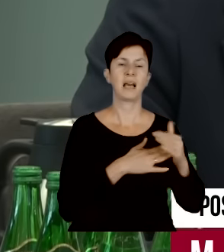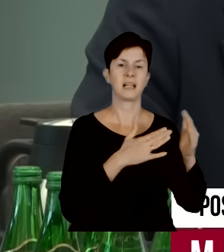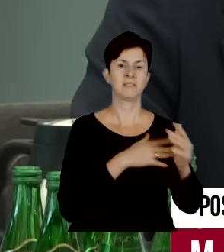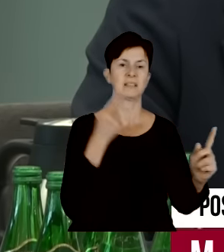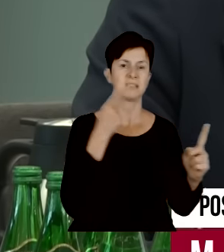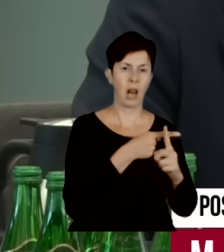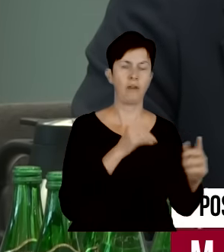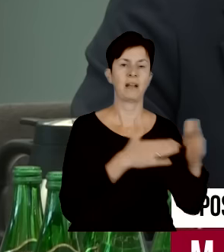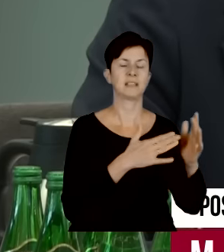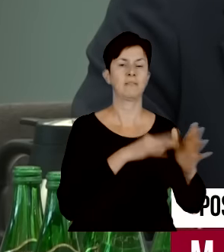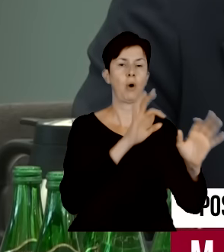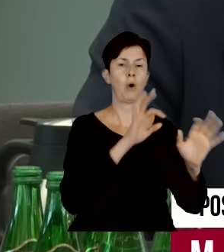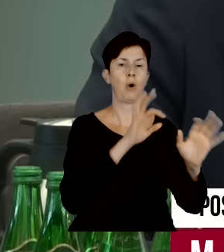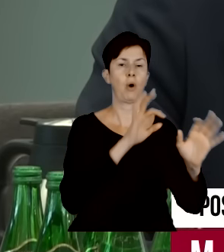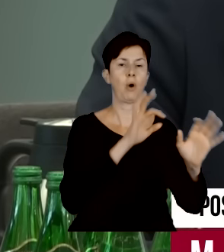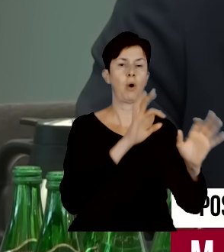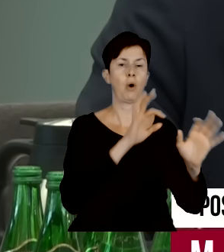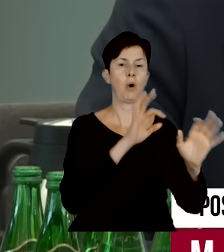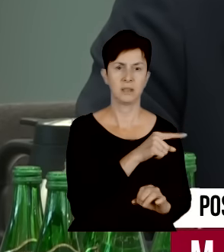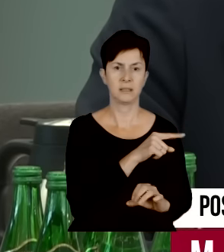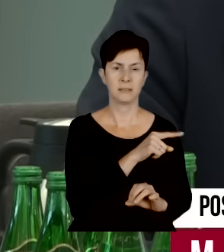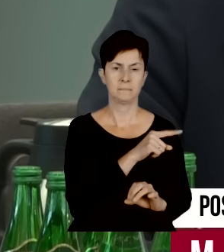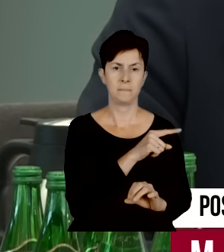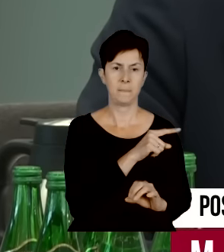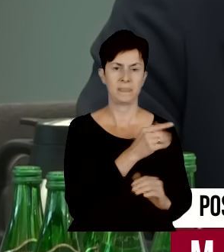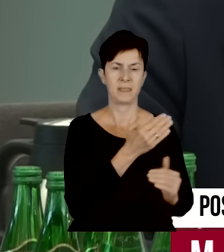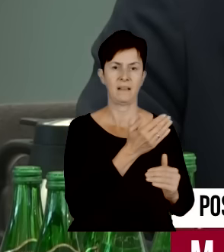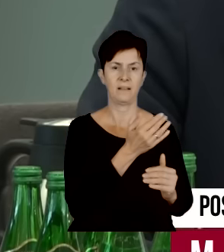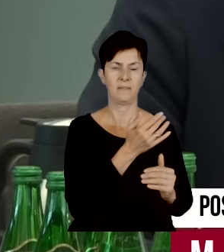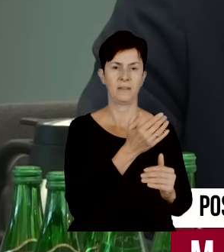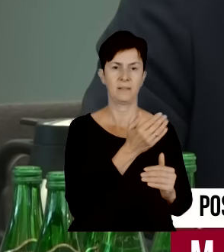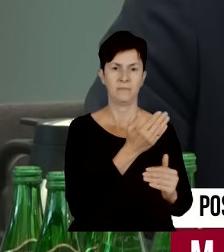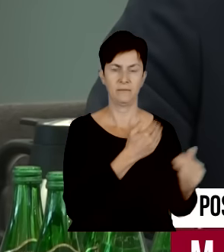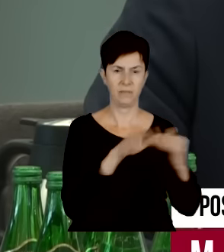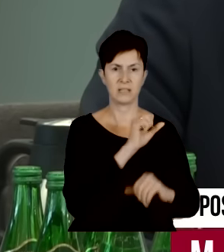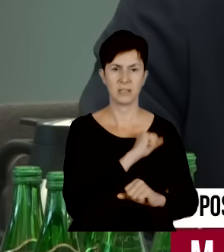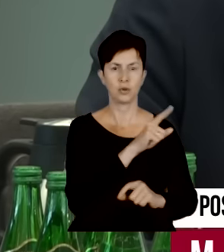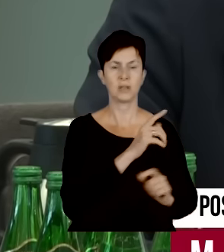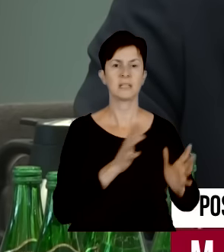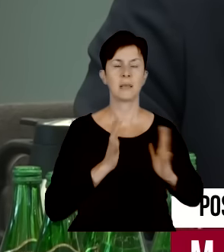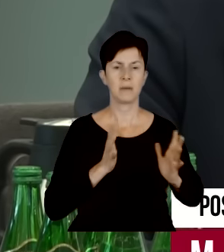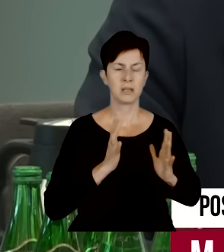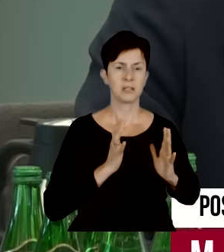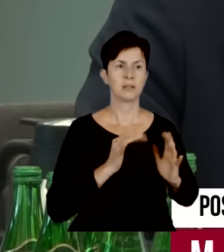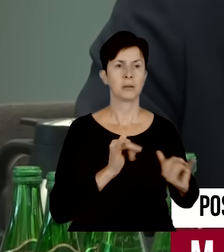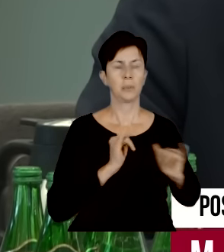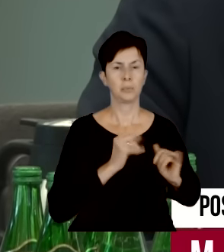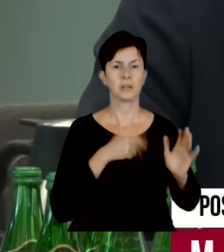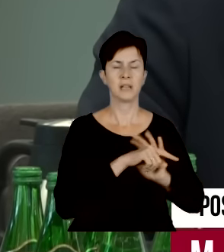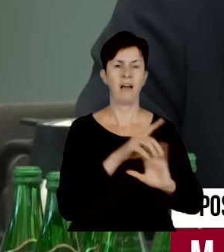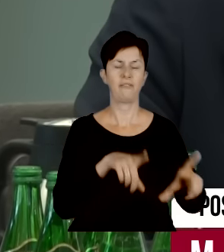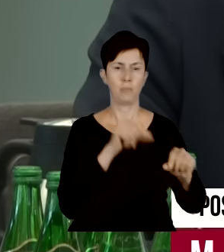ogólnej więcej niż nadmiarowo zabezpieczały przeprowadzenie wyborów co też zostało udowodnione